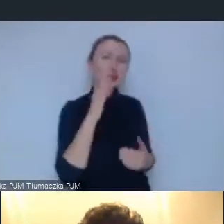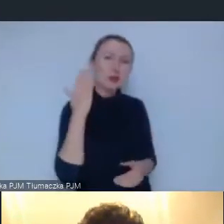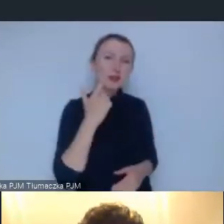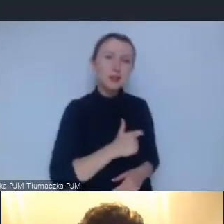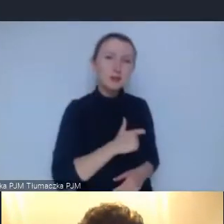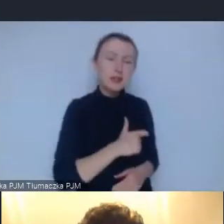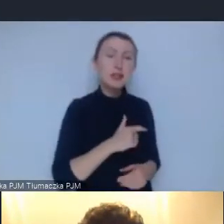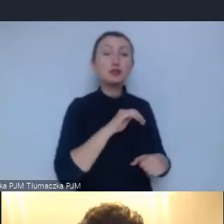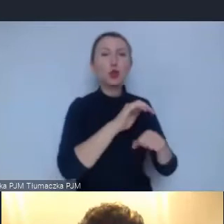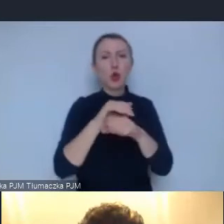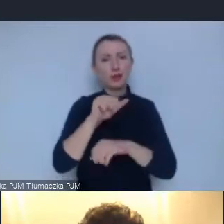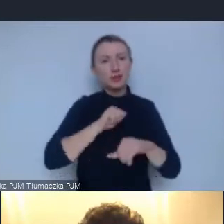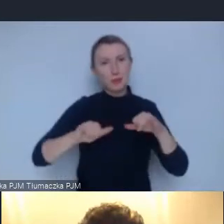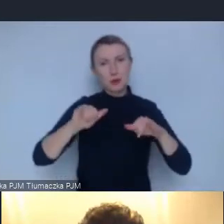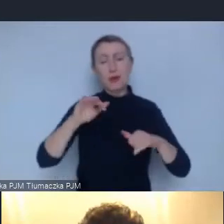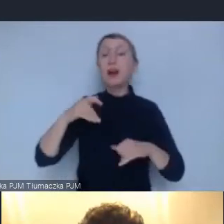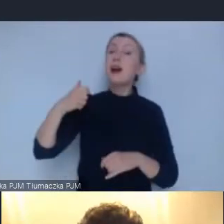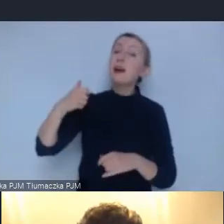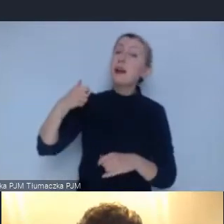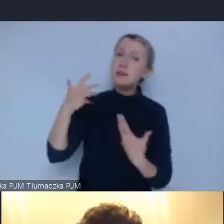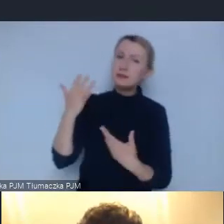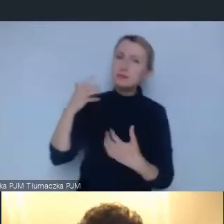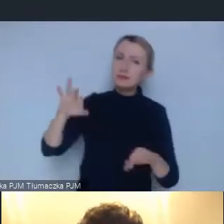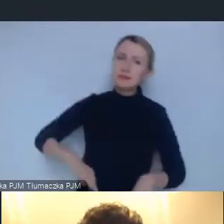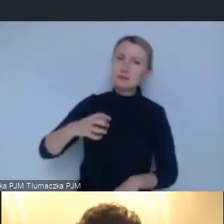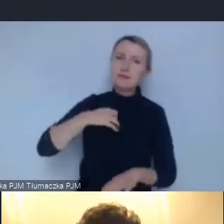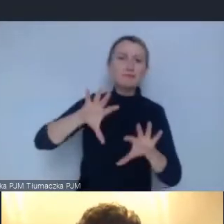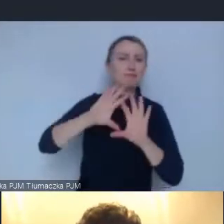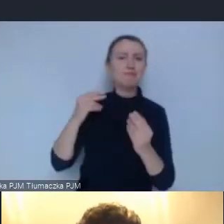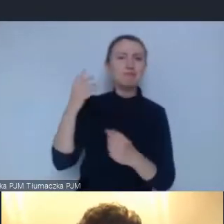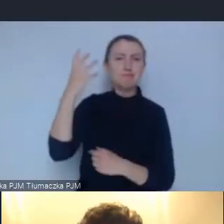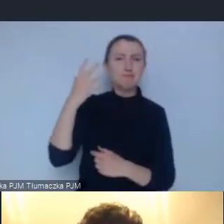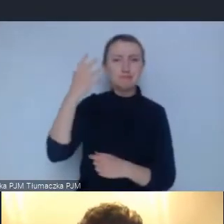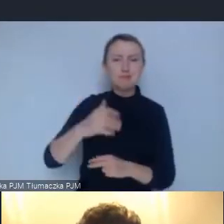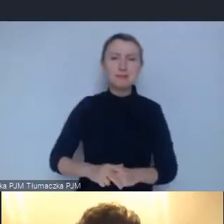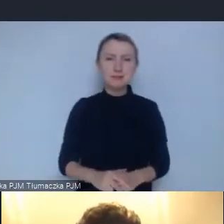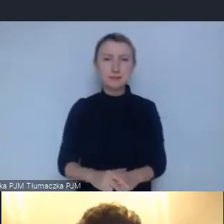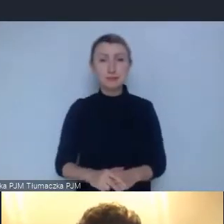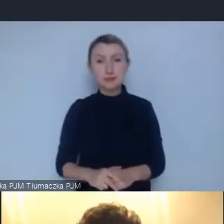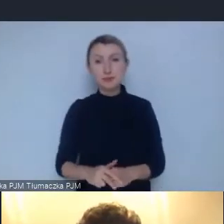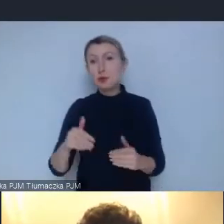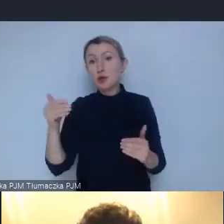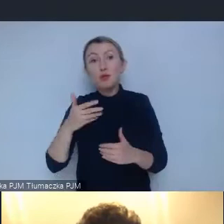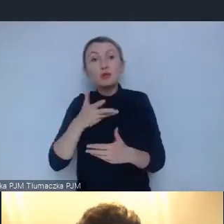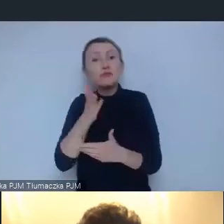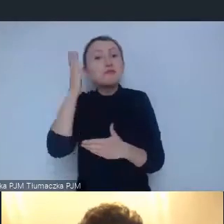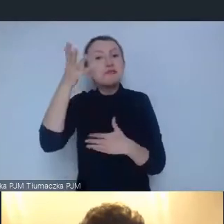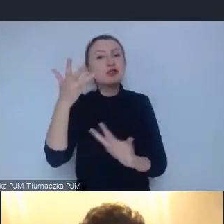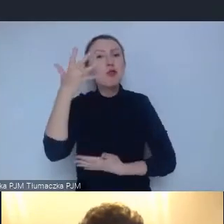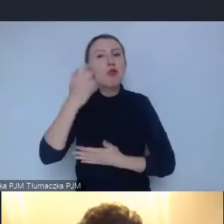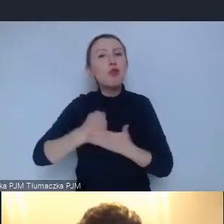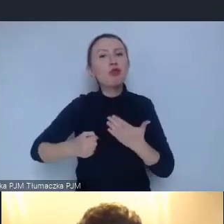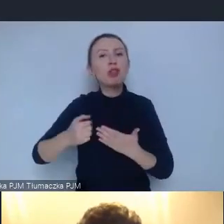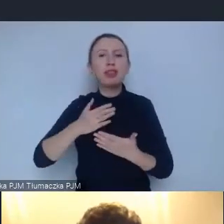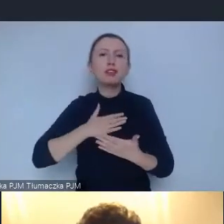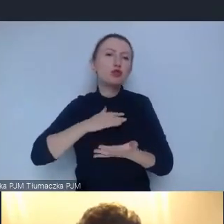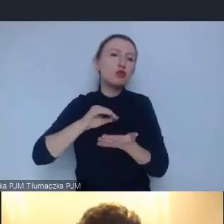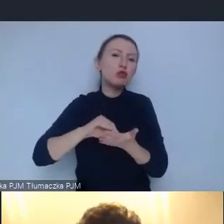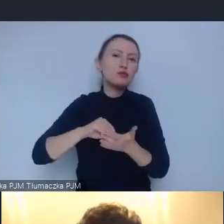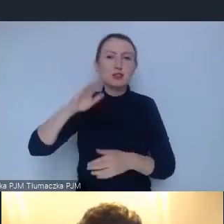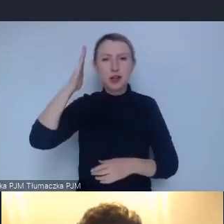kolegów samorządowców, witam pana dyrektora i wszystkich tych, którzy nas oglądają i będą chcieli kiedyś skorzystać z naszego doświadczenia i